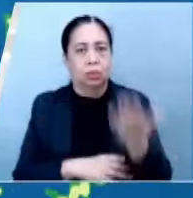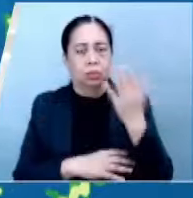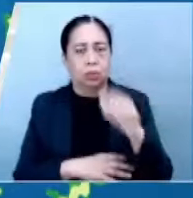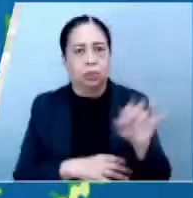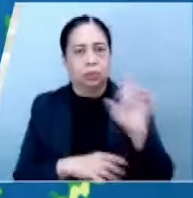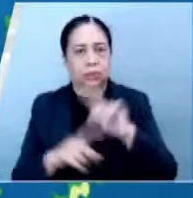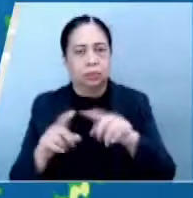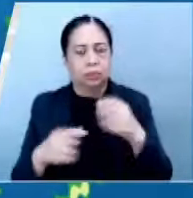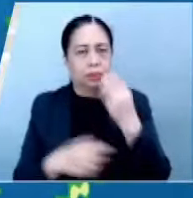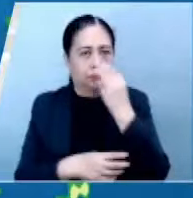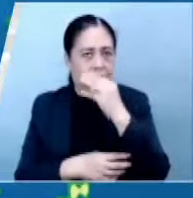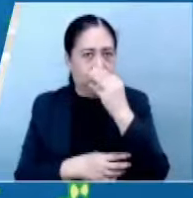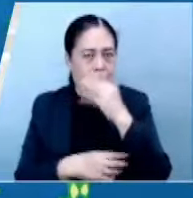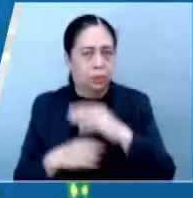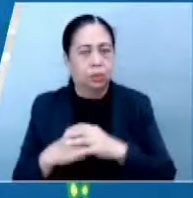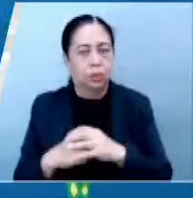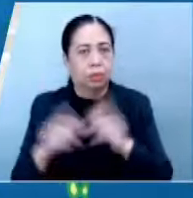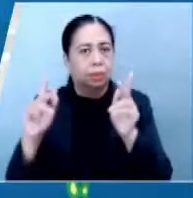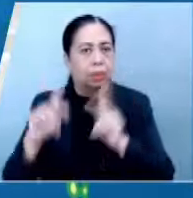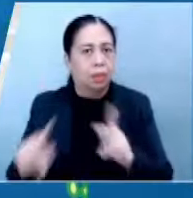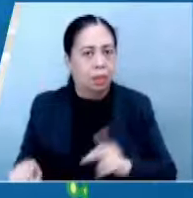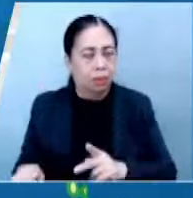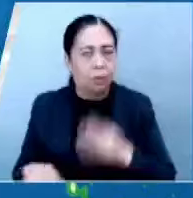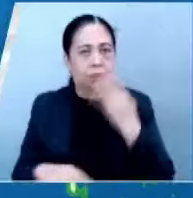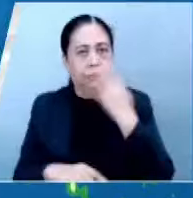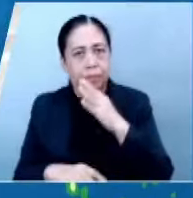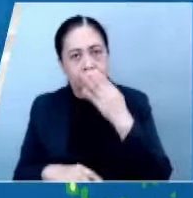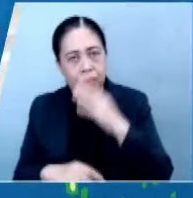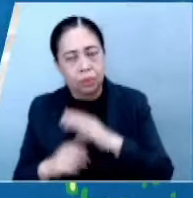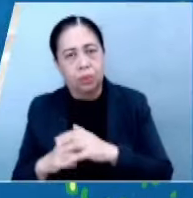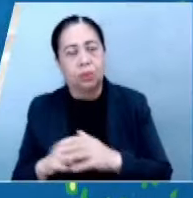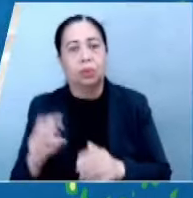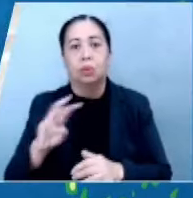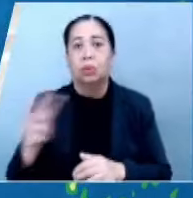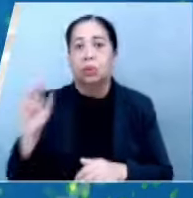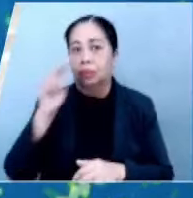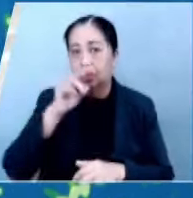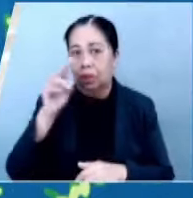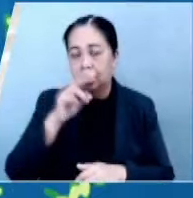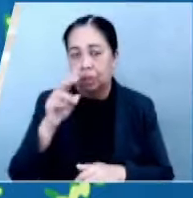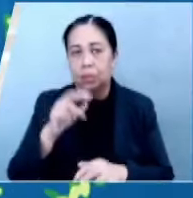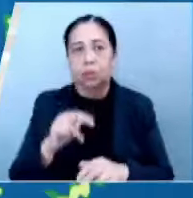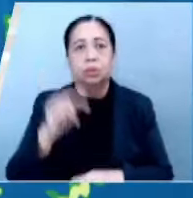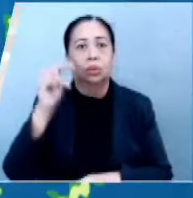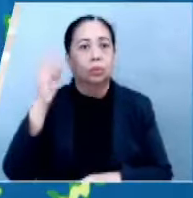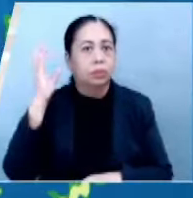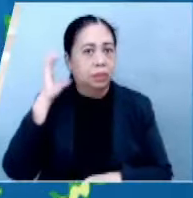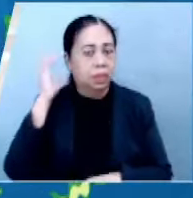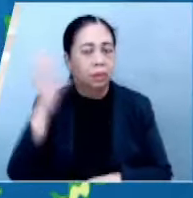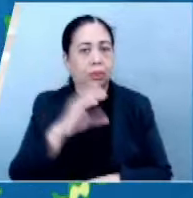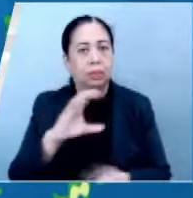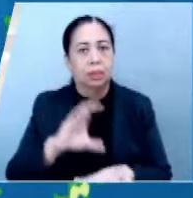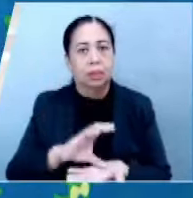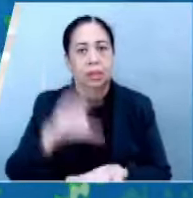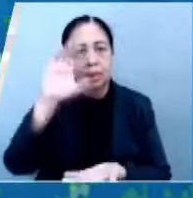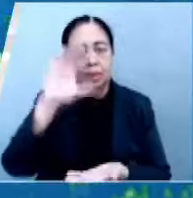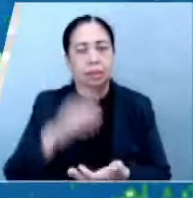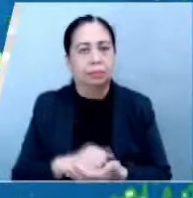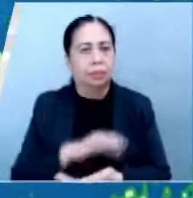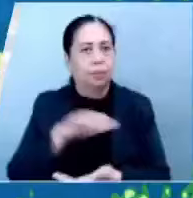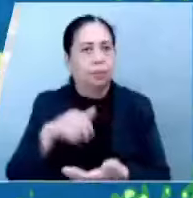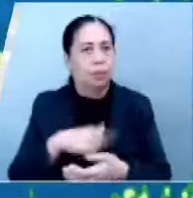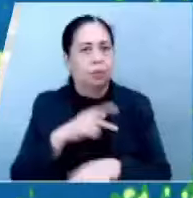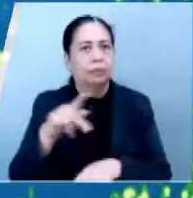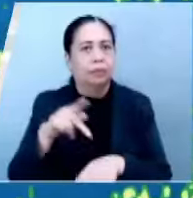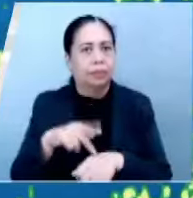Mindoro Provinces, Palawan, Bicol Region, Western Visayas, Northern Mindanao at Caraga. Halos buong bansa na